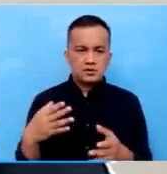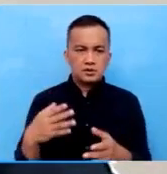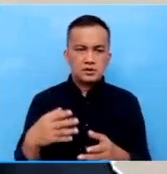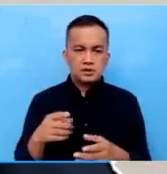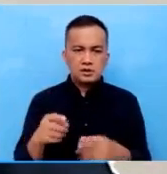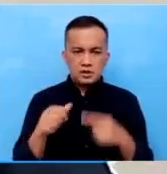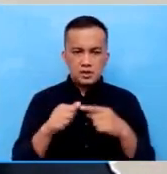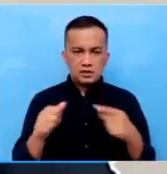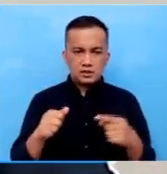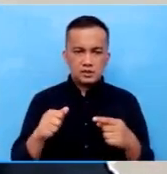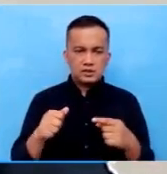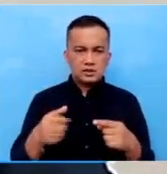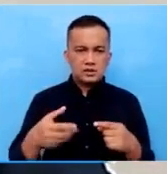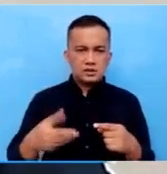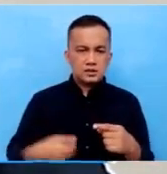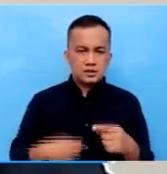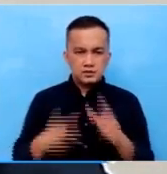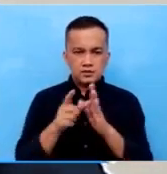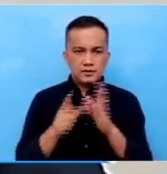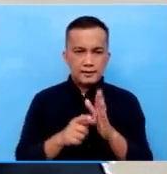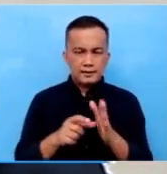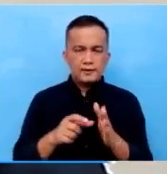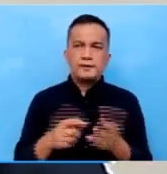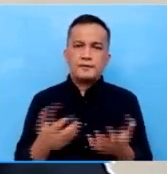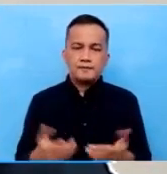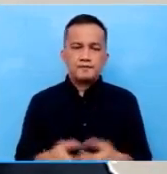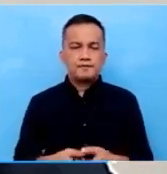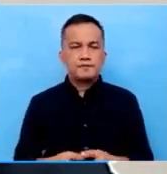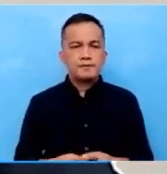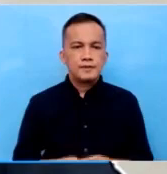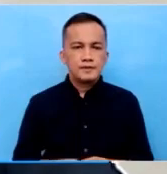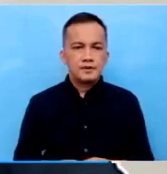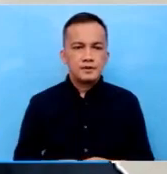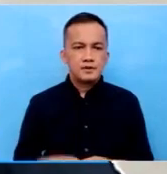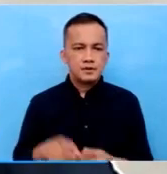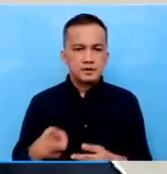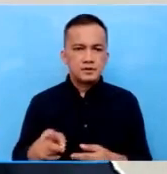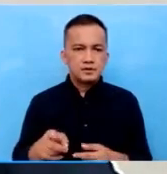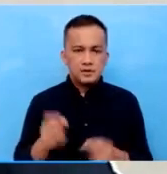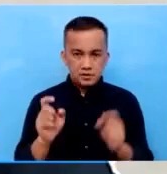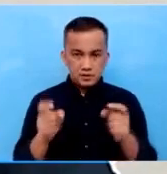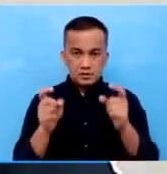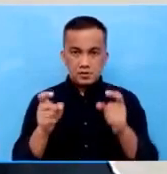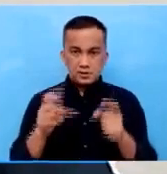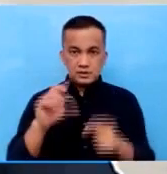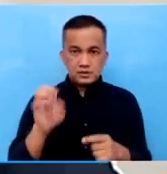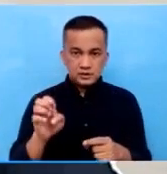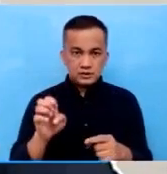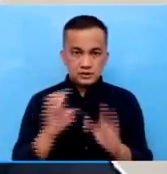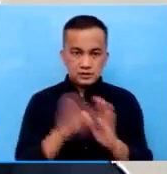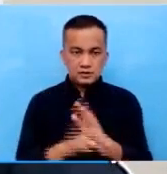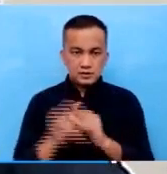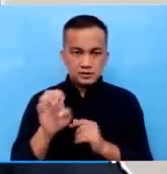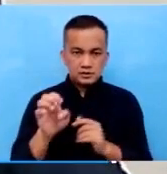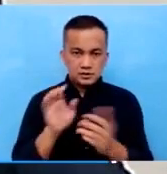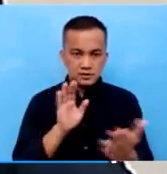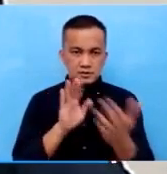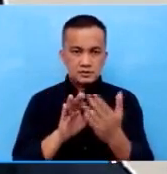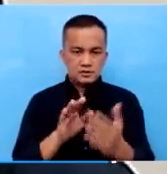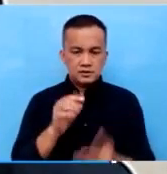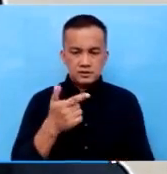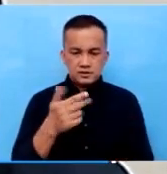law. Pinag-aaralan po natin yan, but the immediate case, criminal case na kakaharapin niya is yung grave